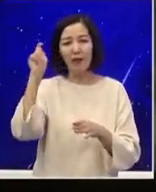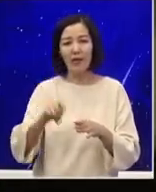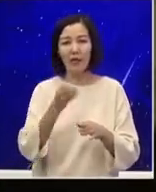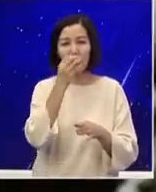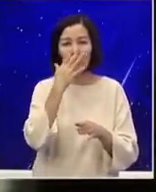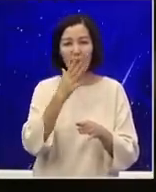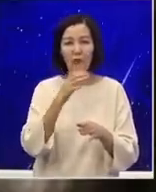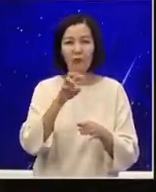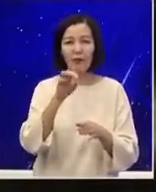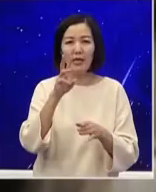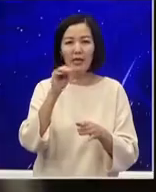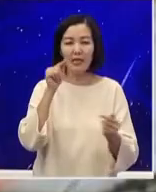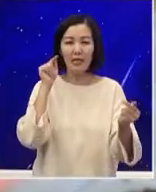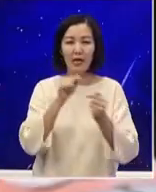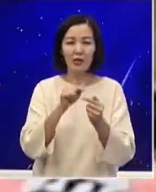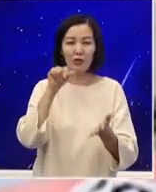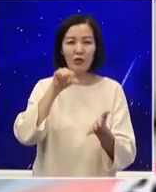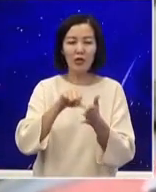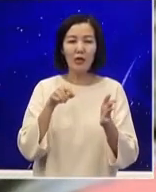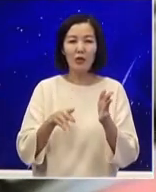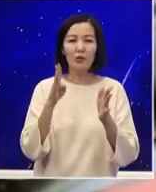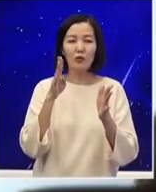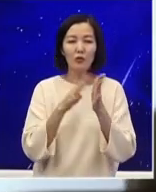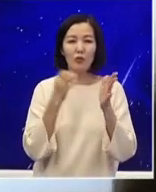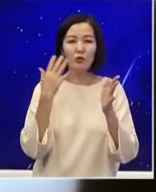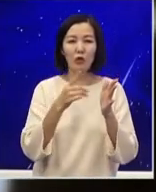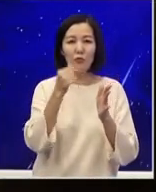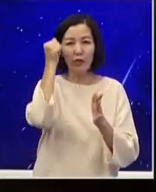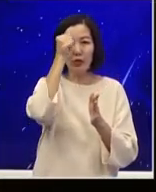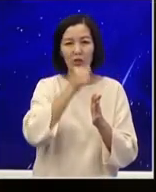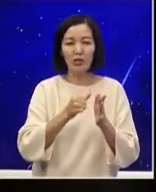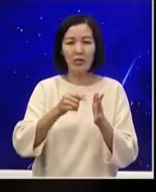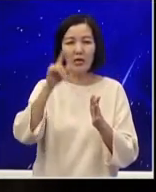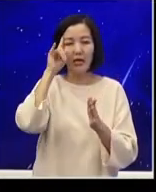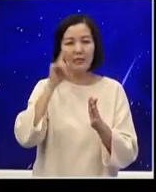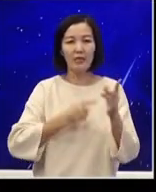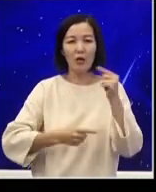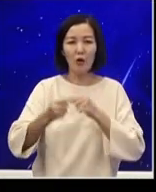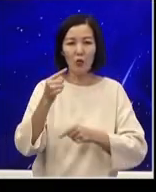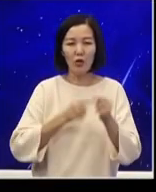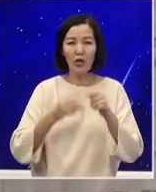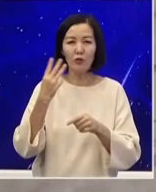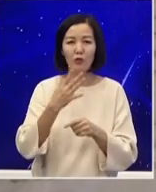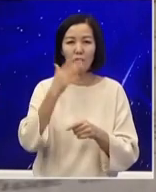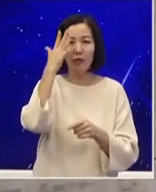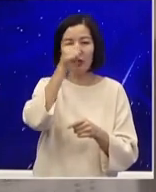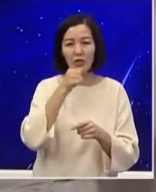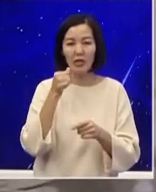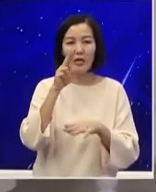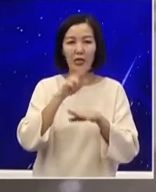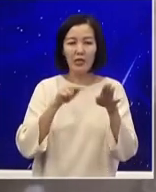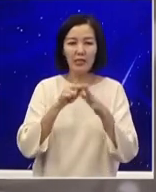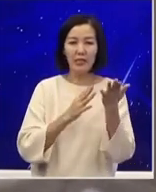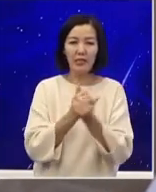жапон милитаристеріне қарсы күреске қатысып, 1951 жылы елге оралған. 35 жыл ішкі істер